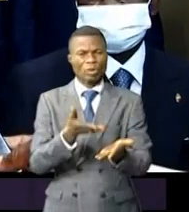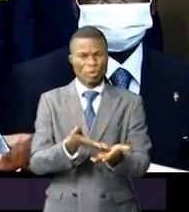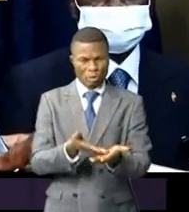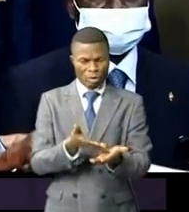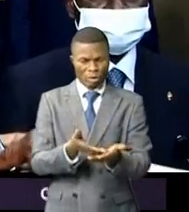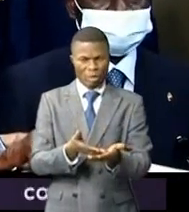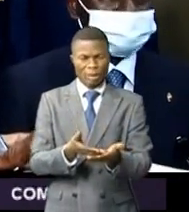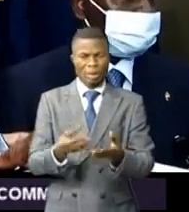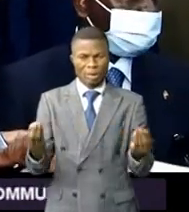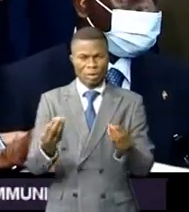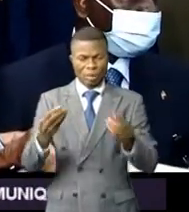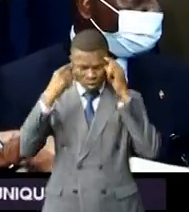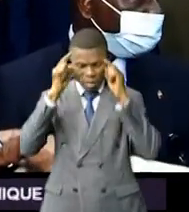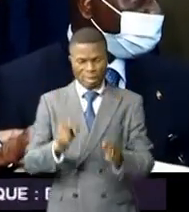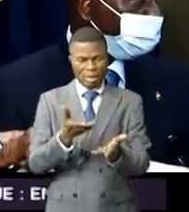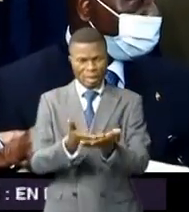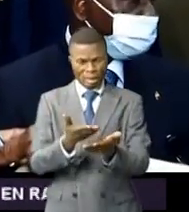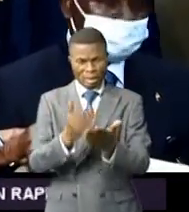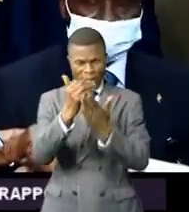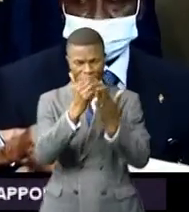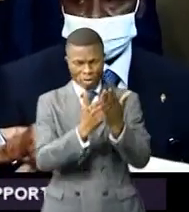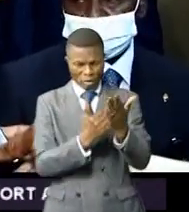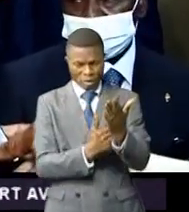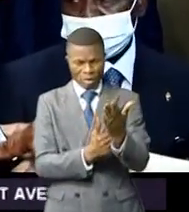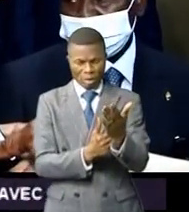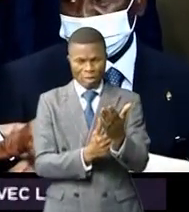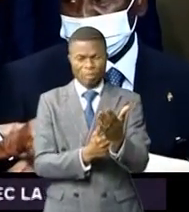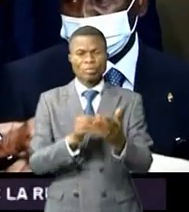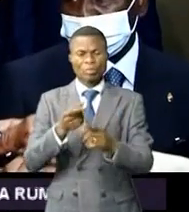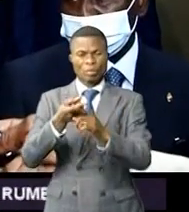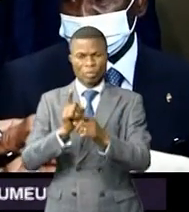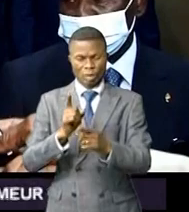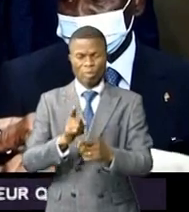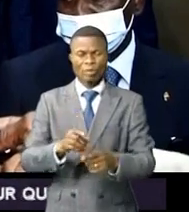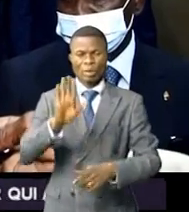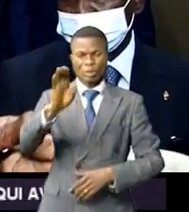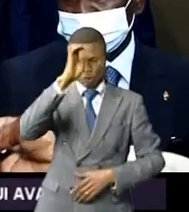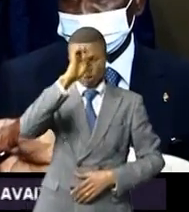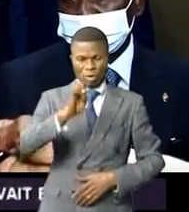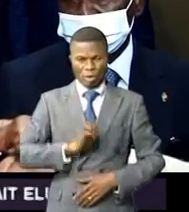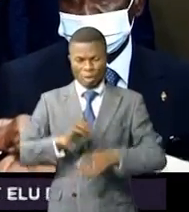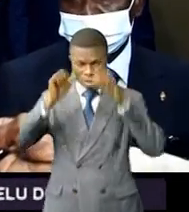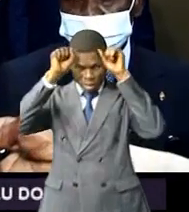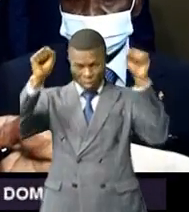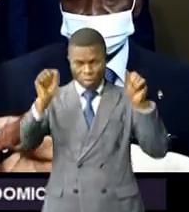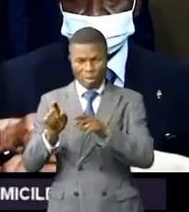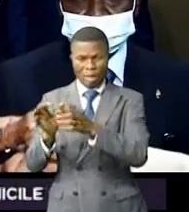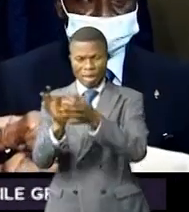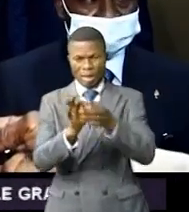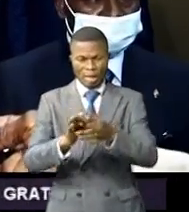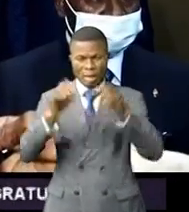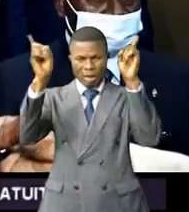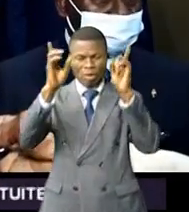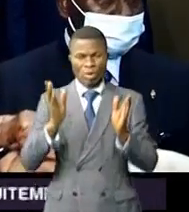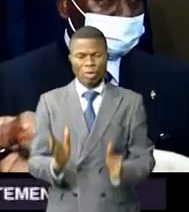et ces décisions, comme ce qu'a fait son Excellence, Monsieur le Président, de prendre à